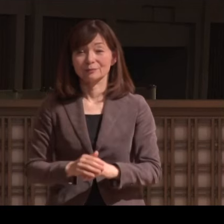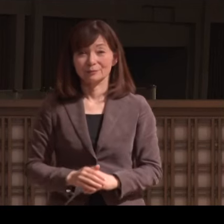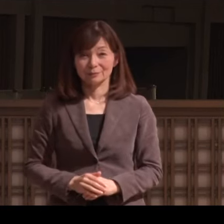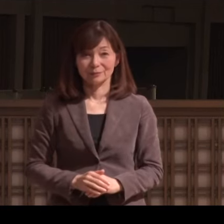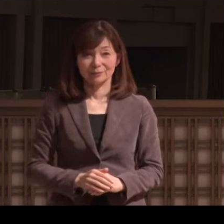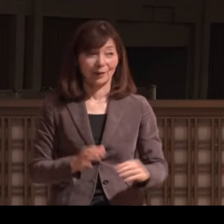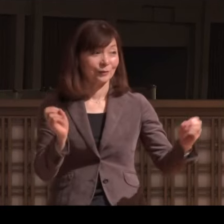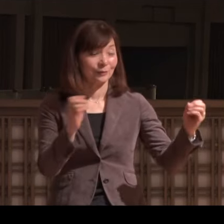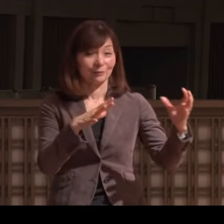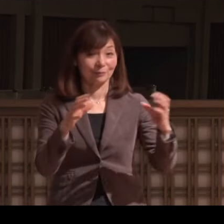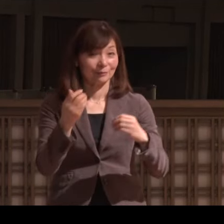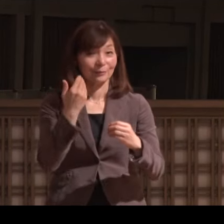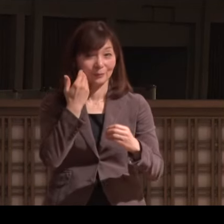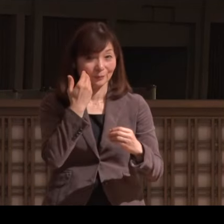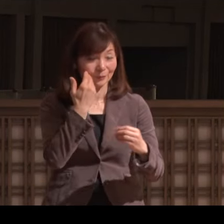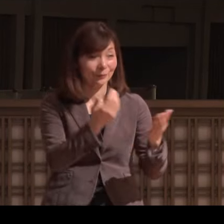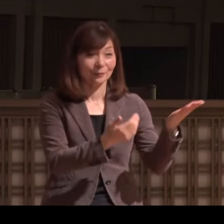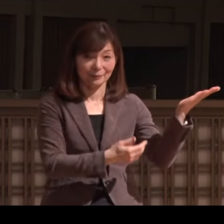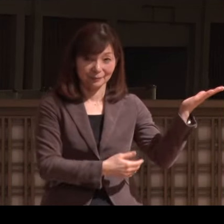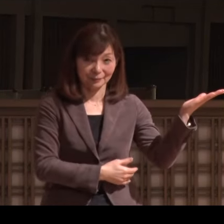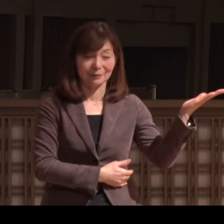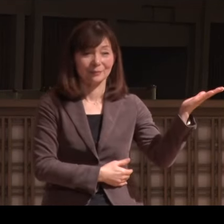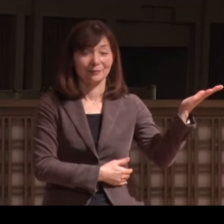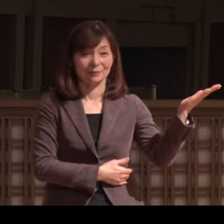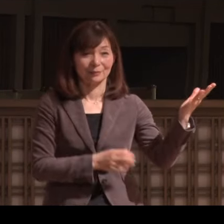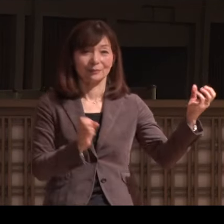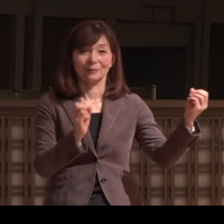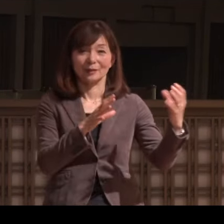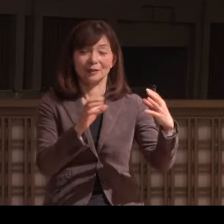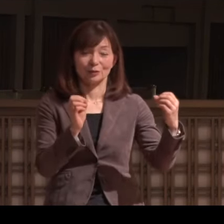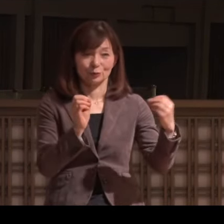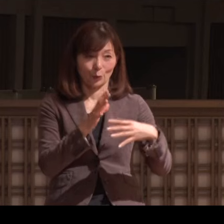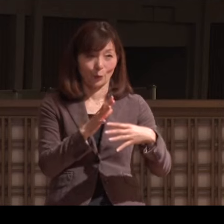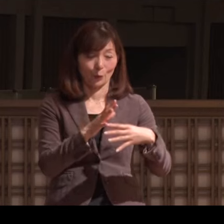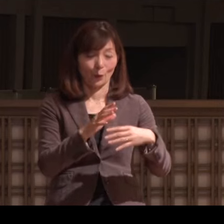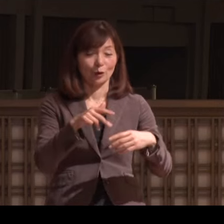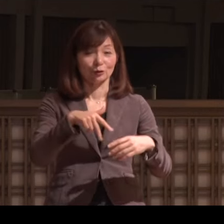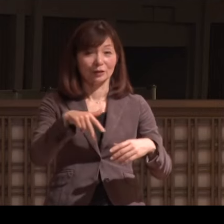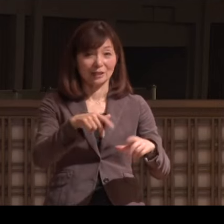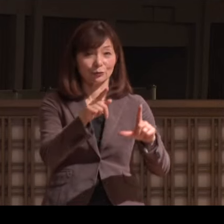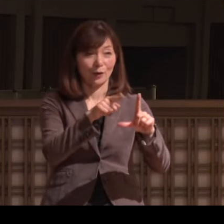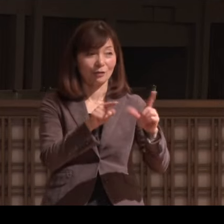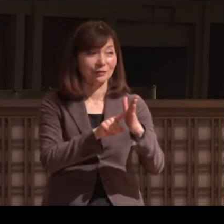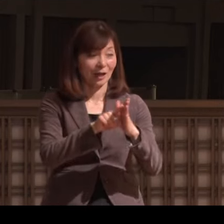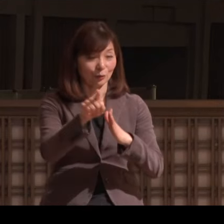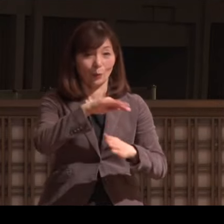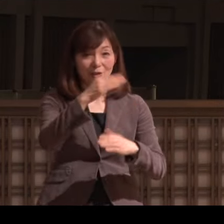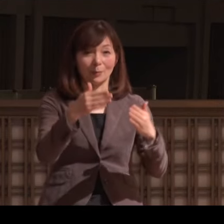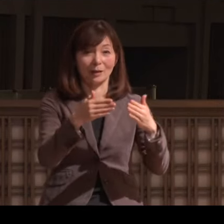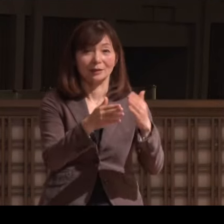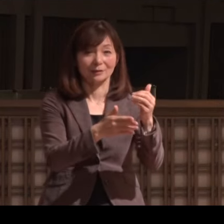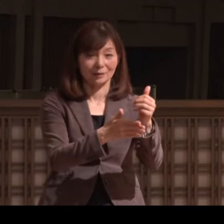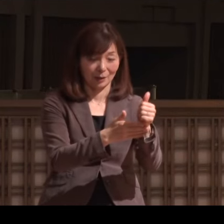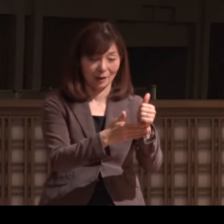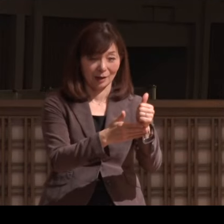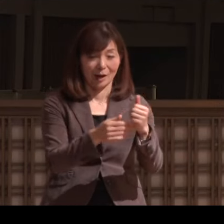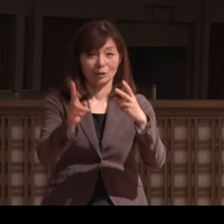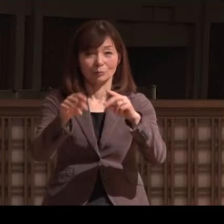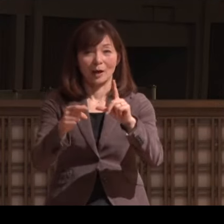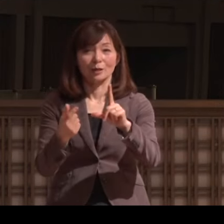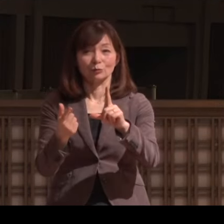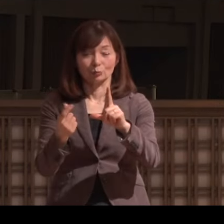出演者様にご登壇いただきますパネリストとしてスタジオL代表の山崎様